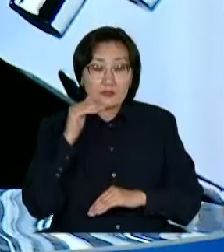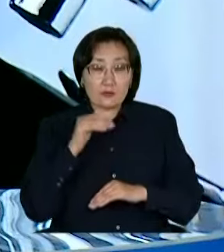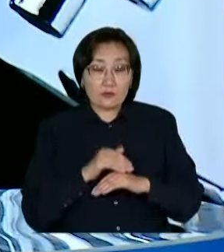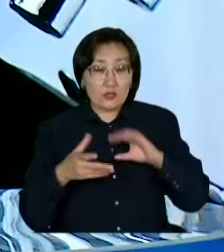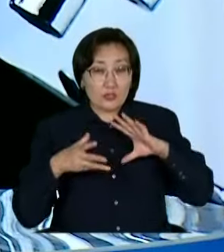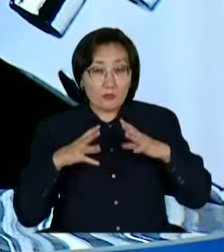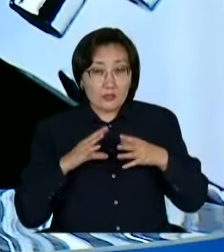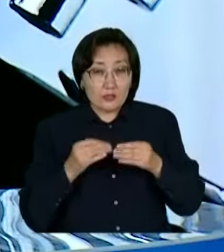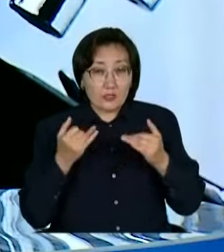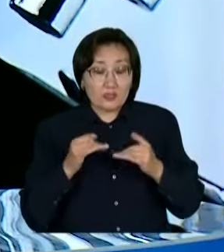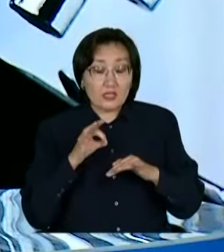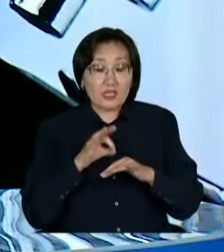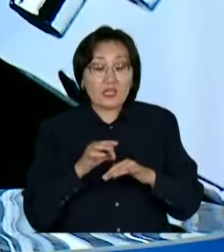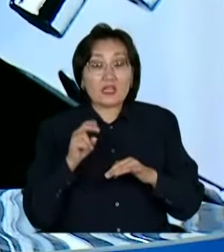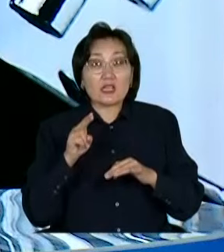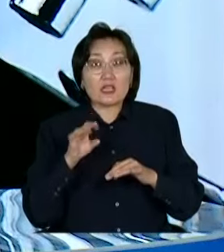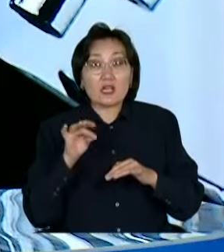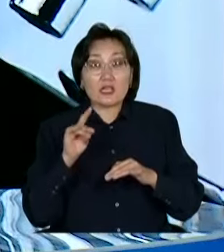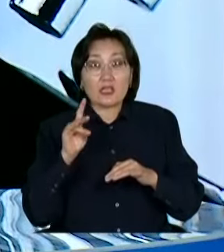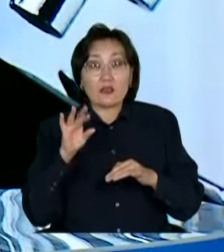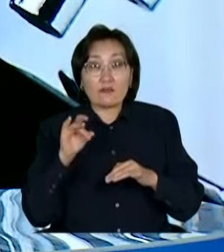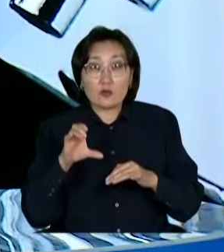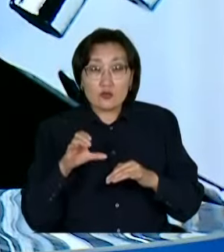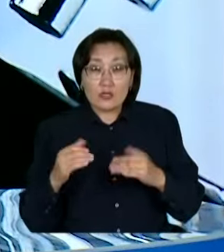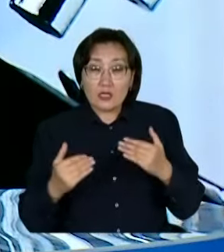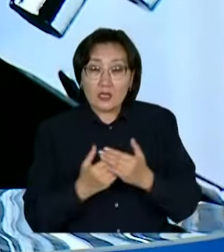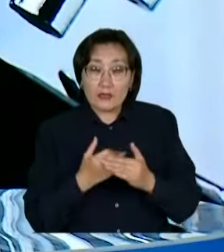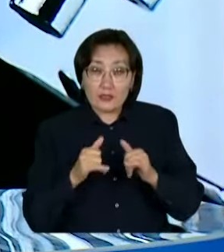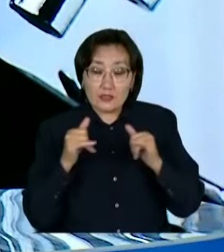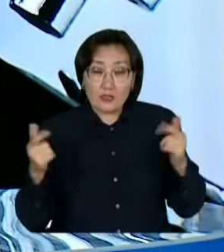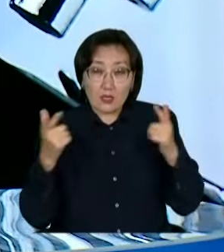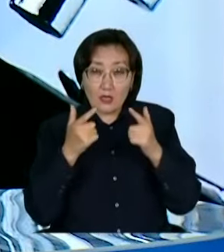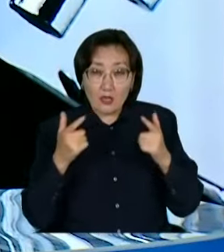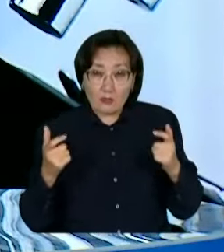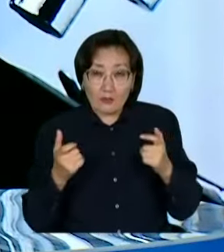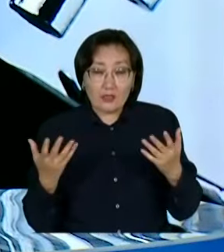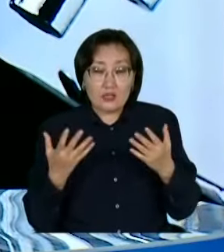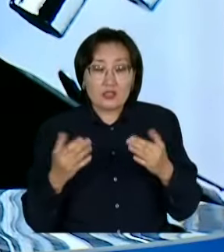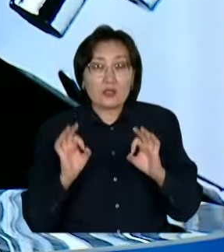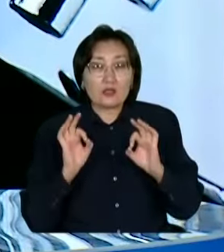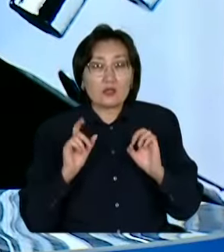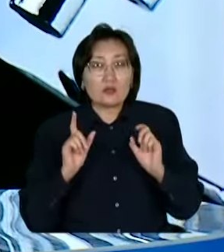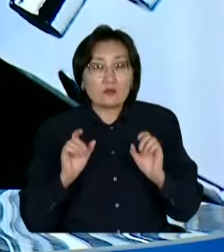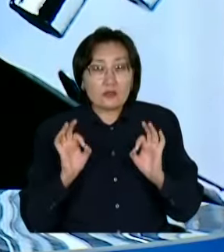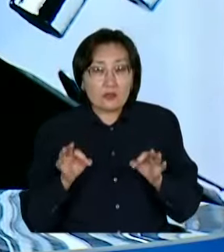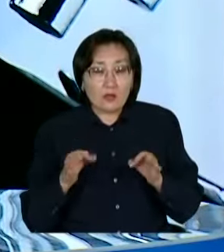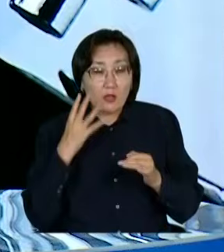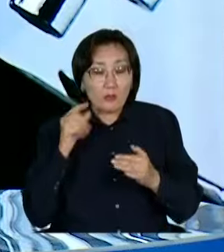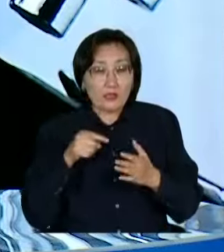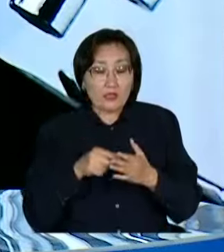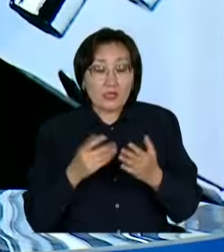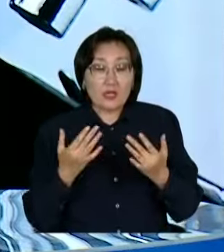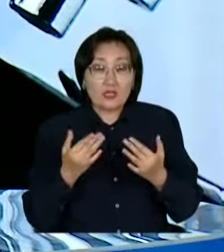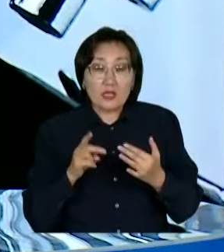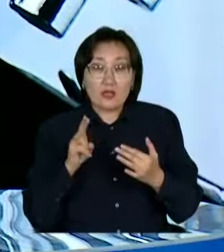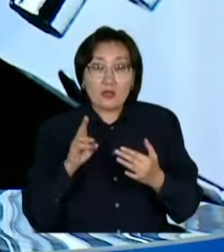Жалпы қазір коронавирус қайта дендеді деген ақпарат қаншалықты рас? Алматы қаласында қанша адам коронавирус инфекциясын жұқтырды,